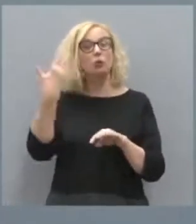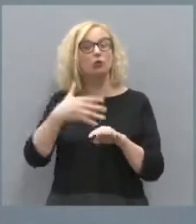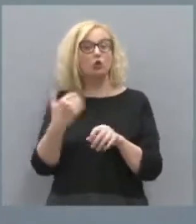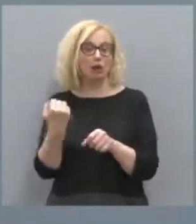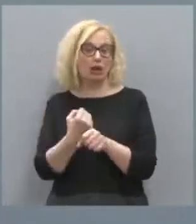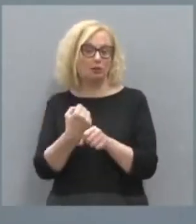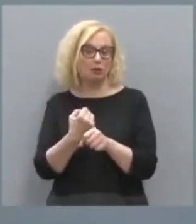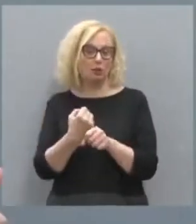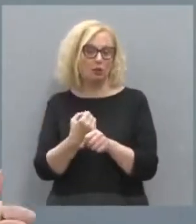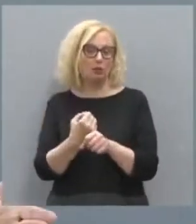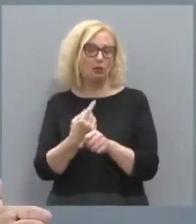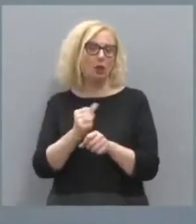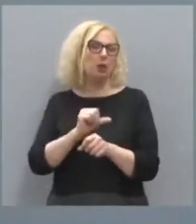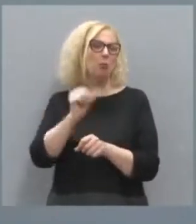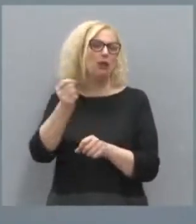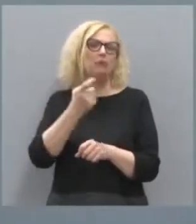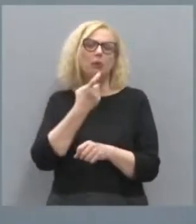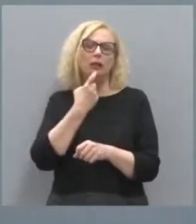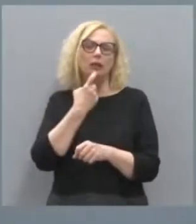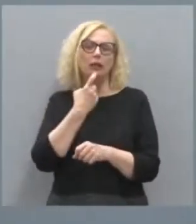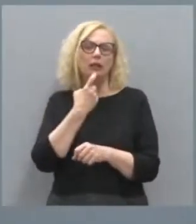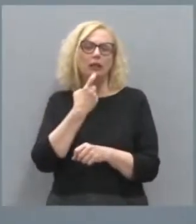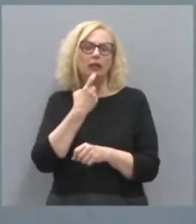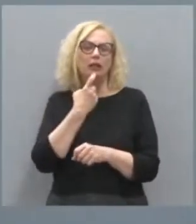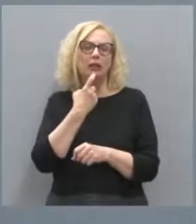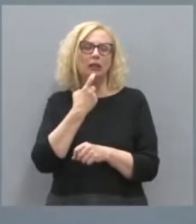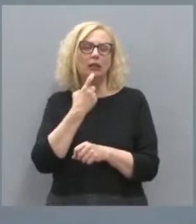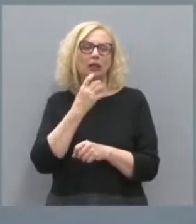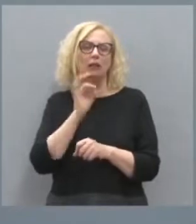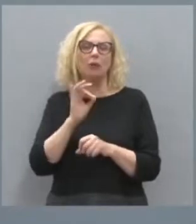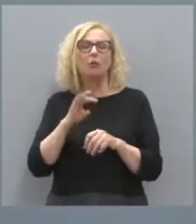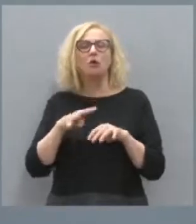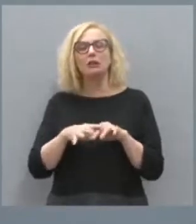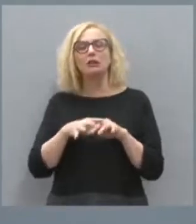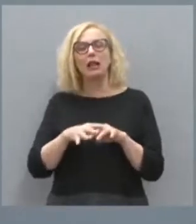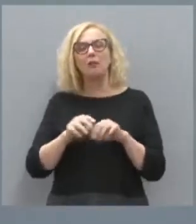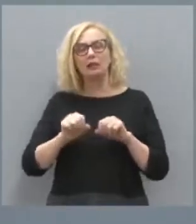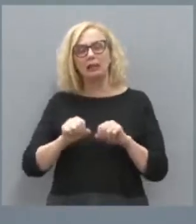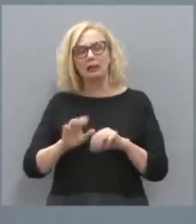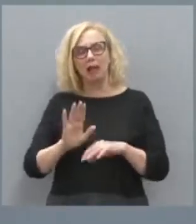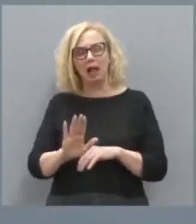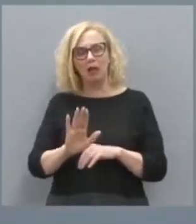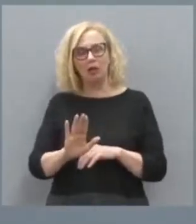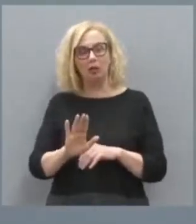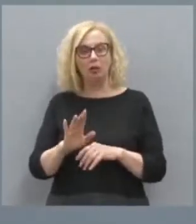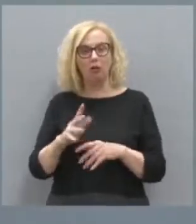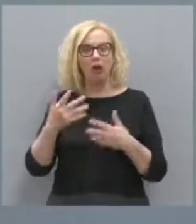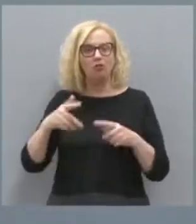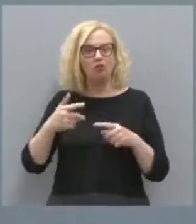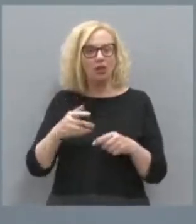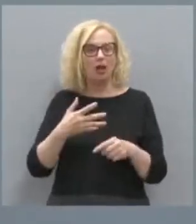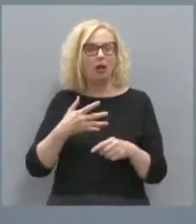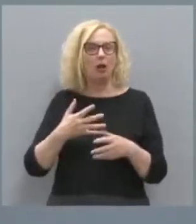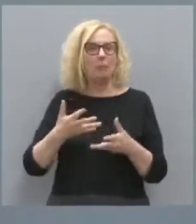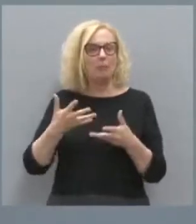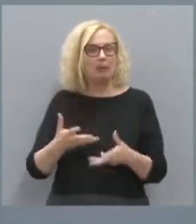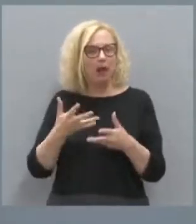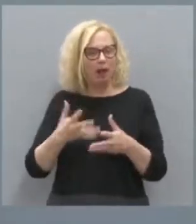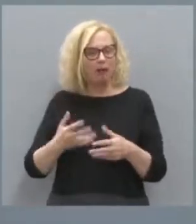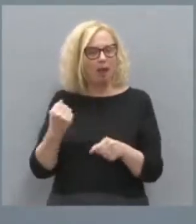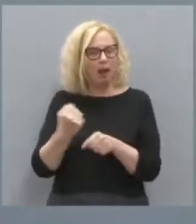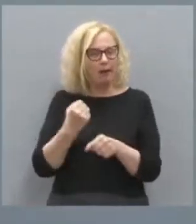riferisco in primis soprattutto al sistema sanitario che già è sotto pressione che già sta